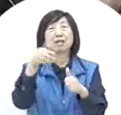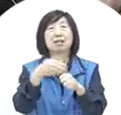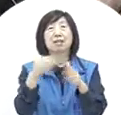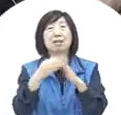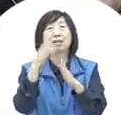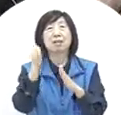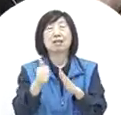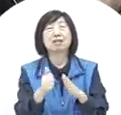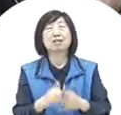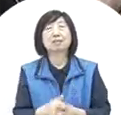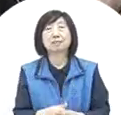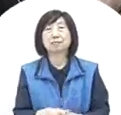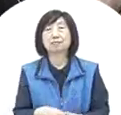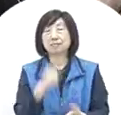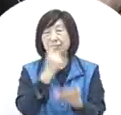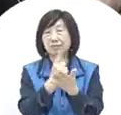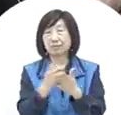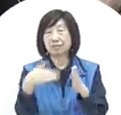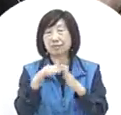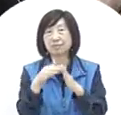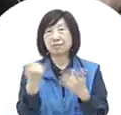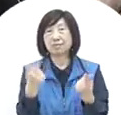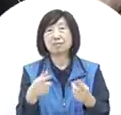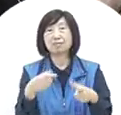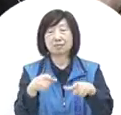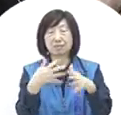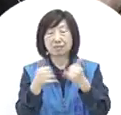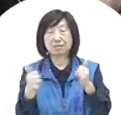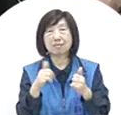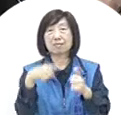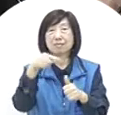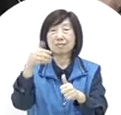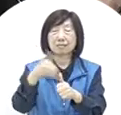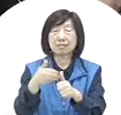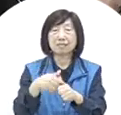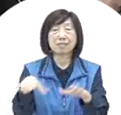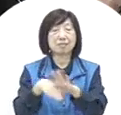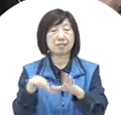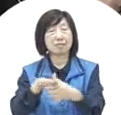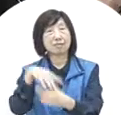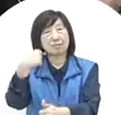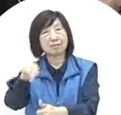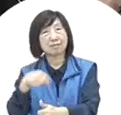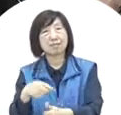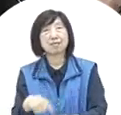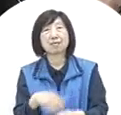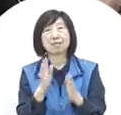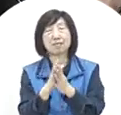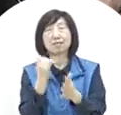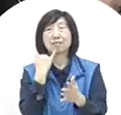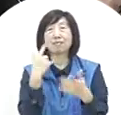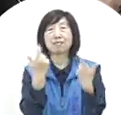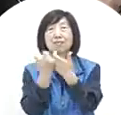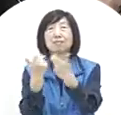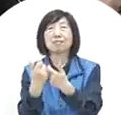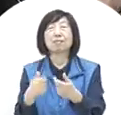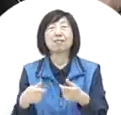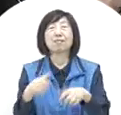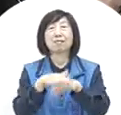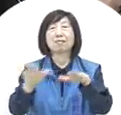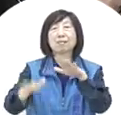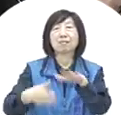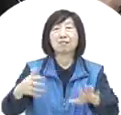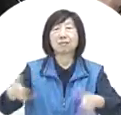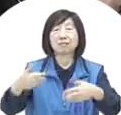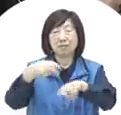张局长了，各级学校公民教育啊，这个文化教育啊，可不可以串联我们的安坑轻轨，然后还包括我